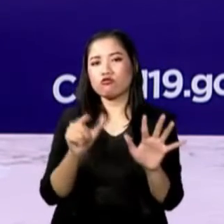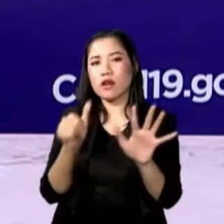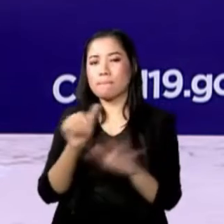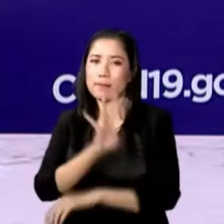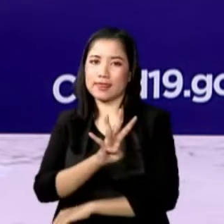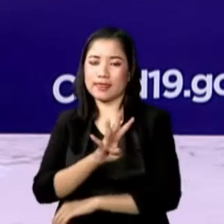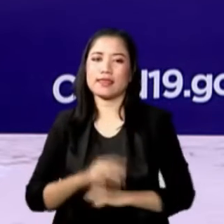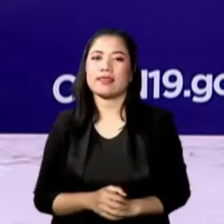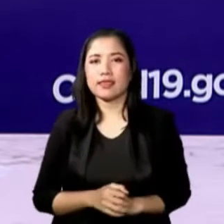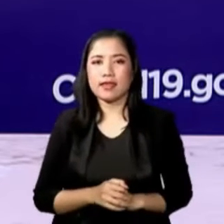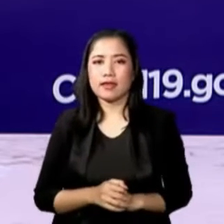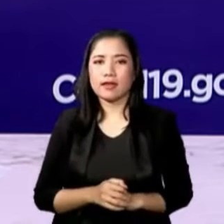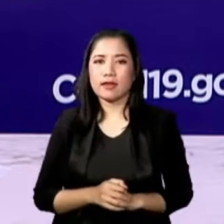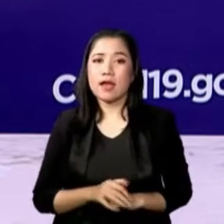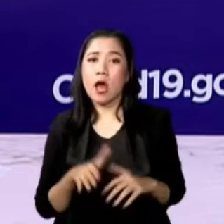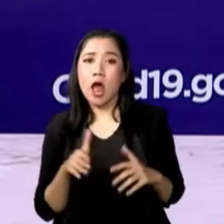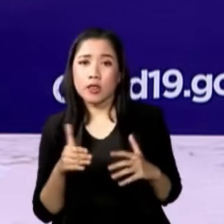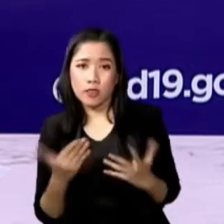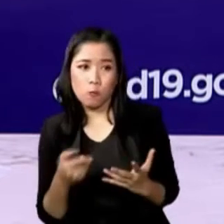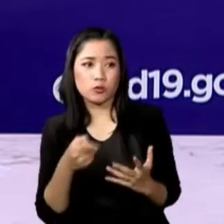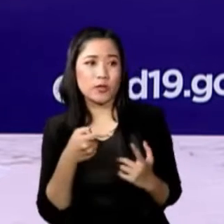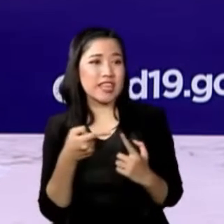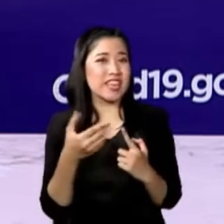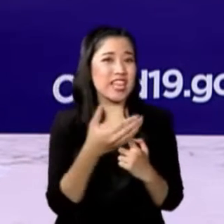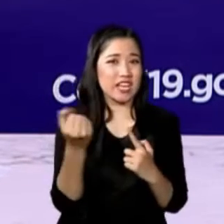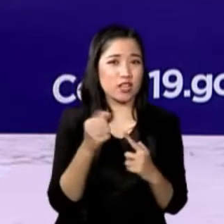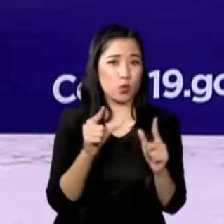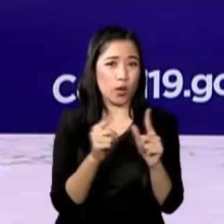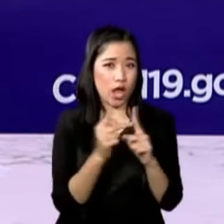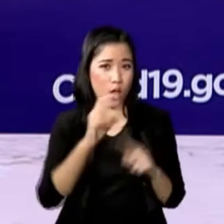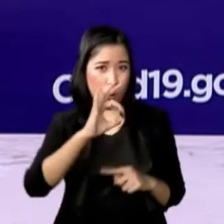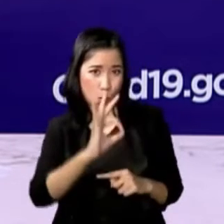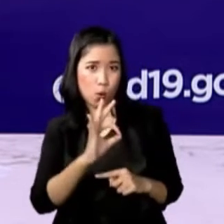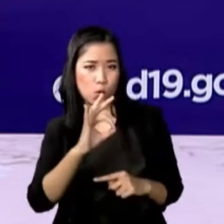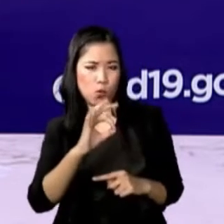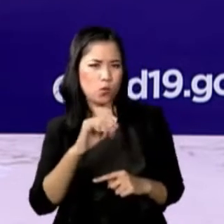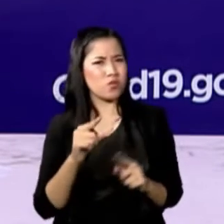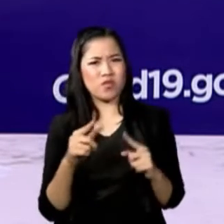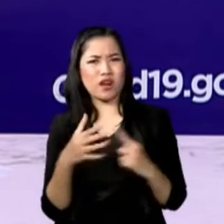290.764 orang atau sudah melebihi target WHO sebesar